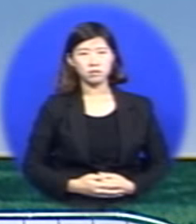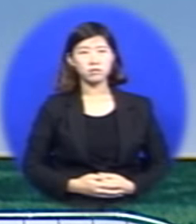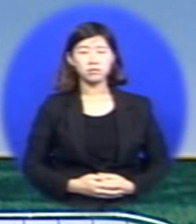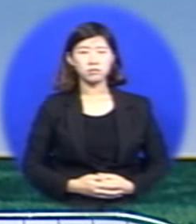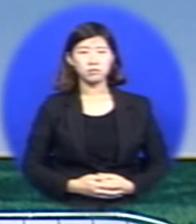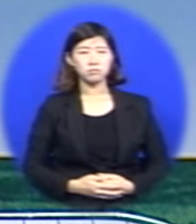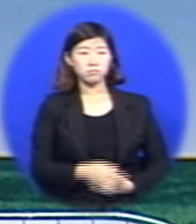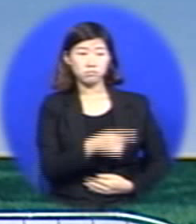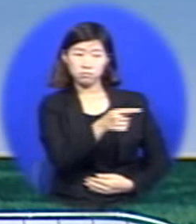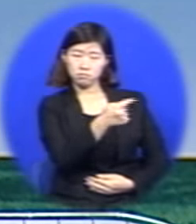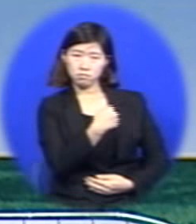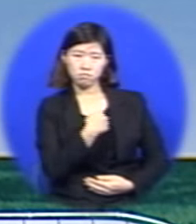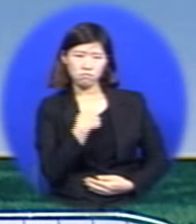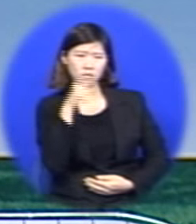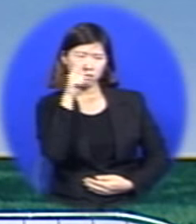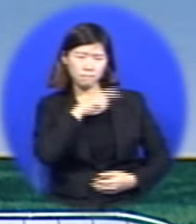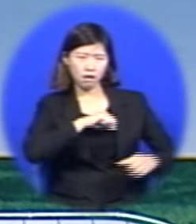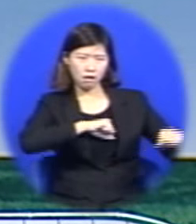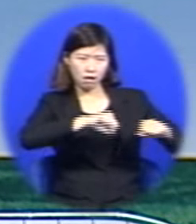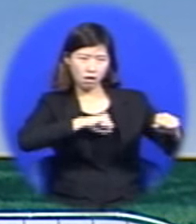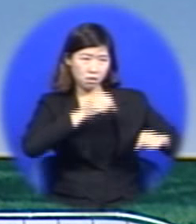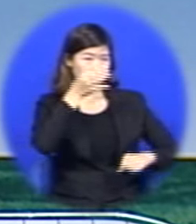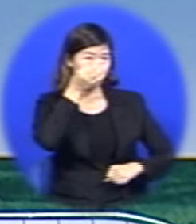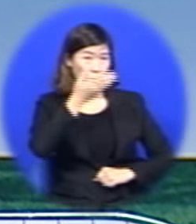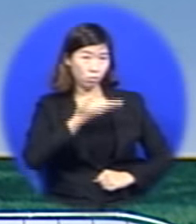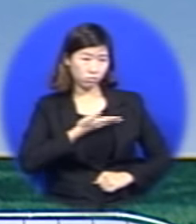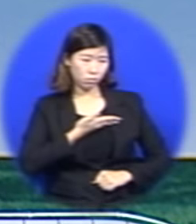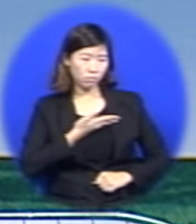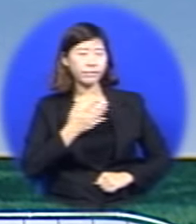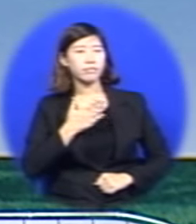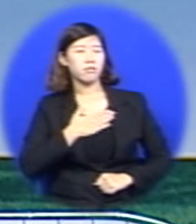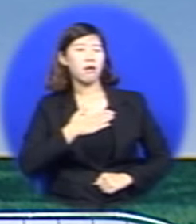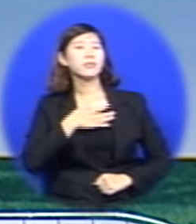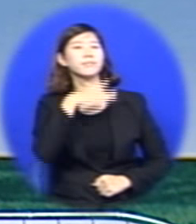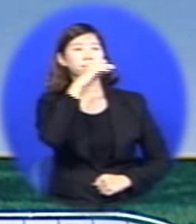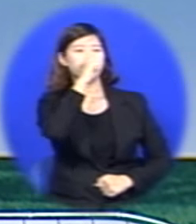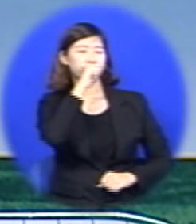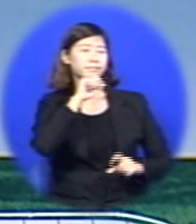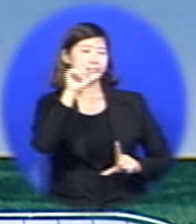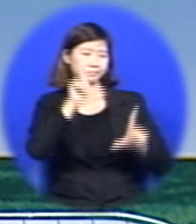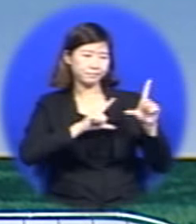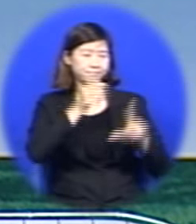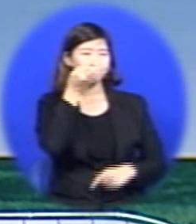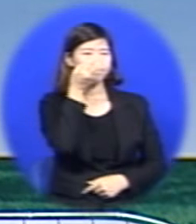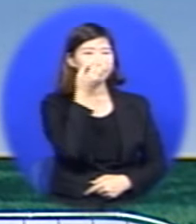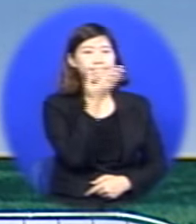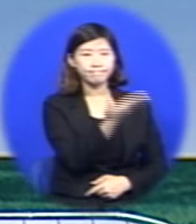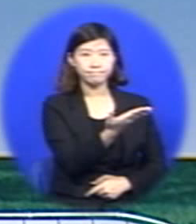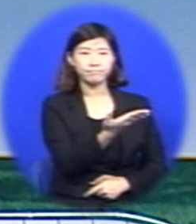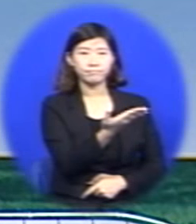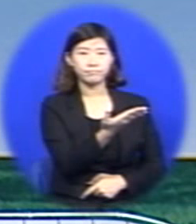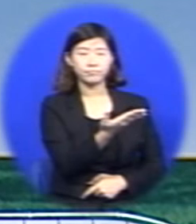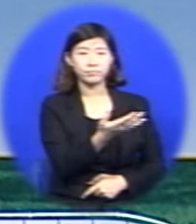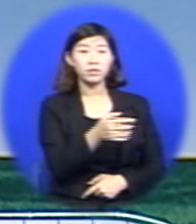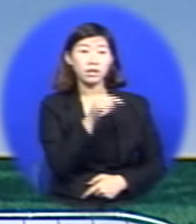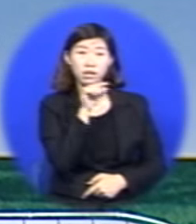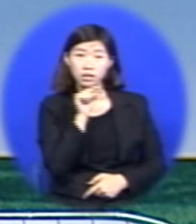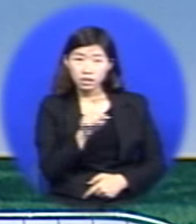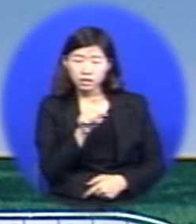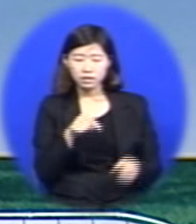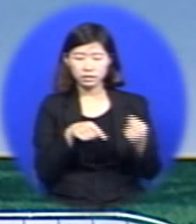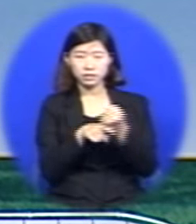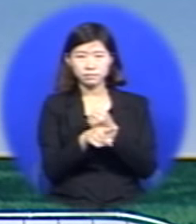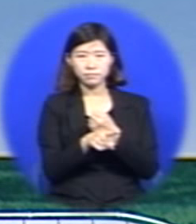내가 나에게 악하게 하는 사람에게 나는 선하게 해 주었다 그 사람. 이것이 선으로 악을 이기는